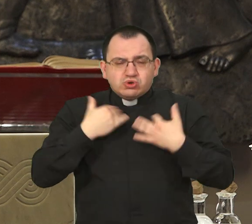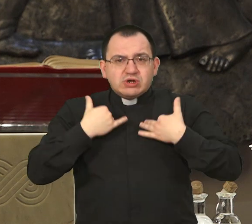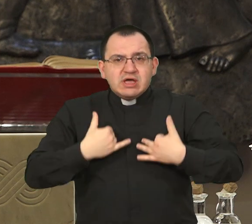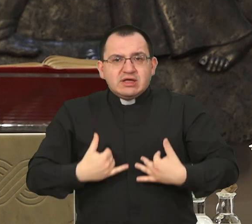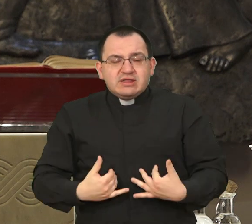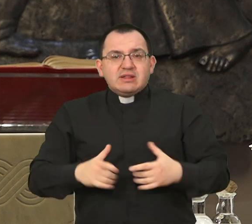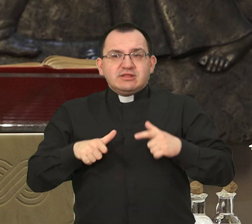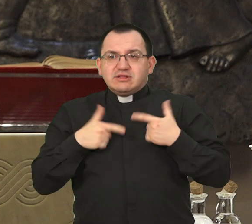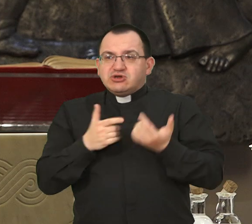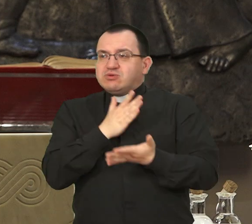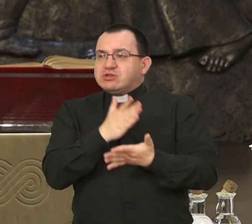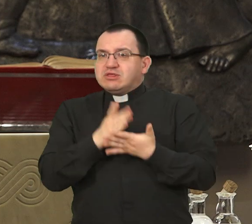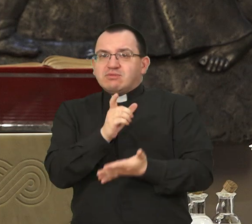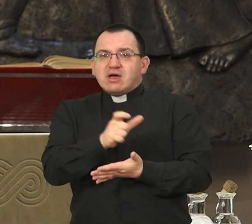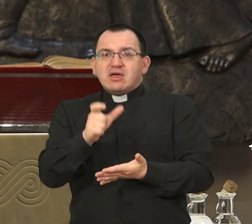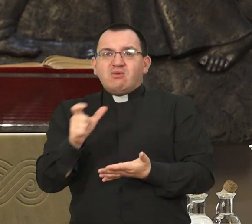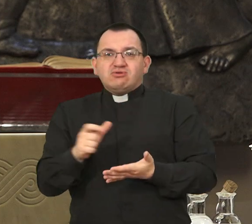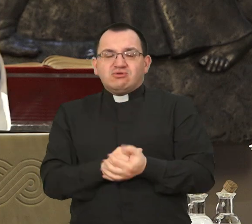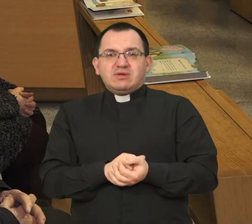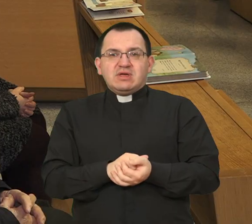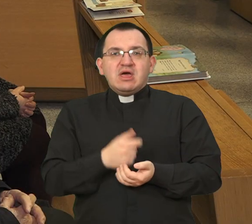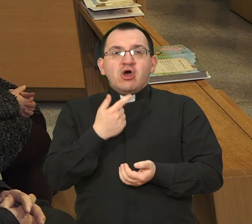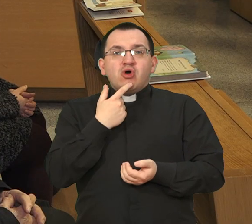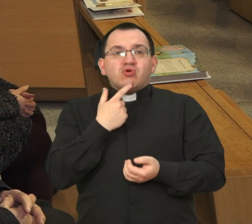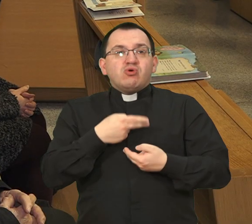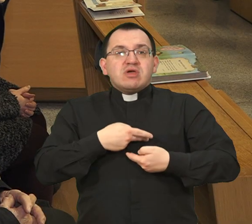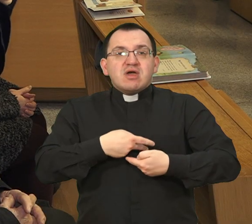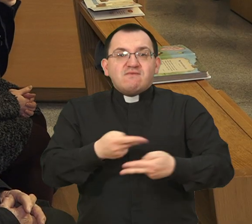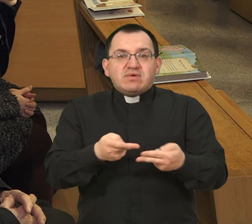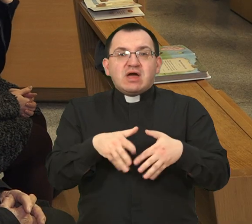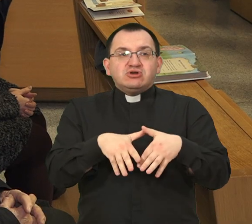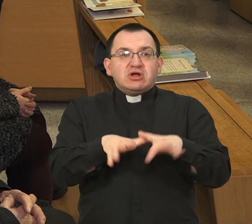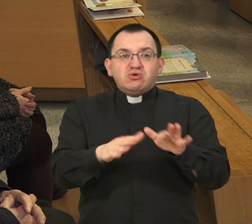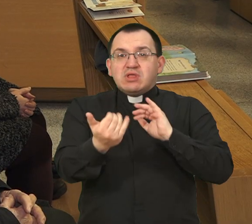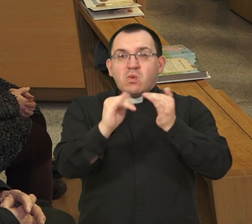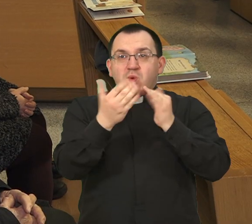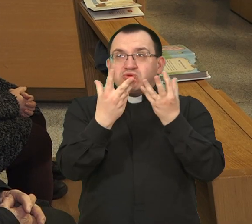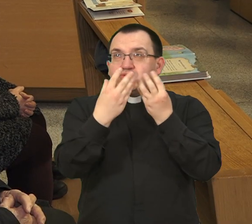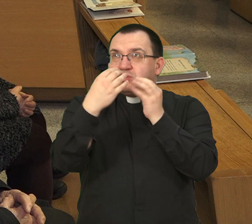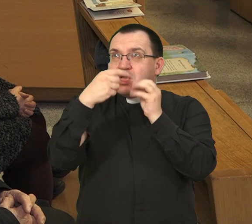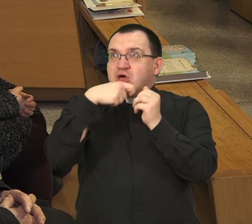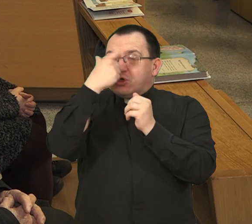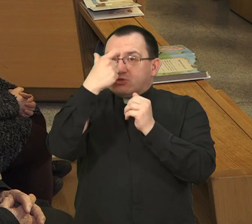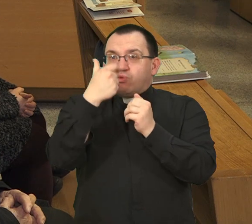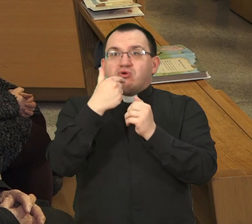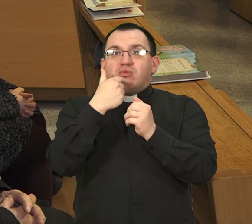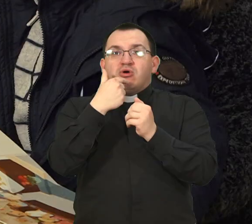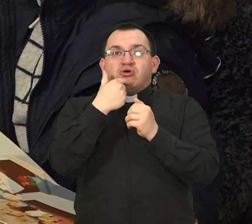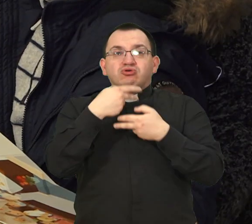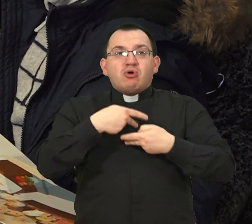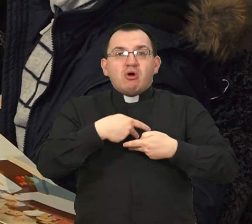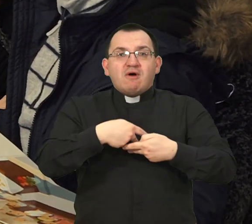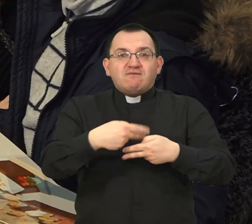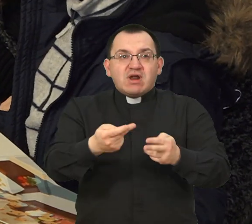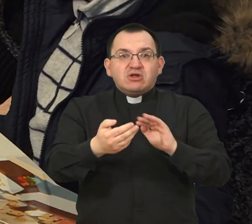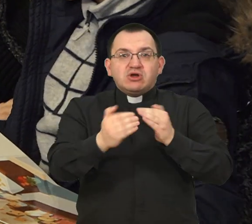duševni život svakoga čovjeka, svakoga od nas, koji vraća ljude u odnose s Bogom, koji vraća ljude u odnose s